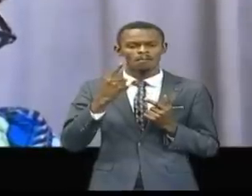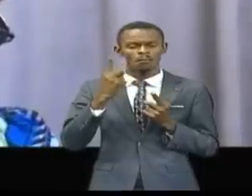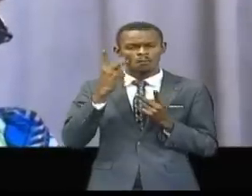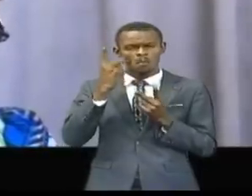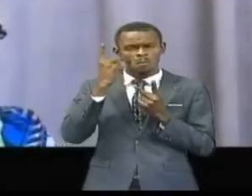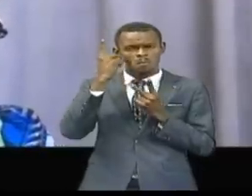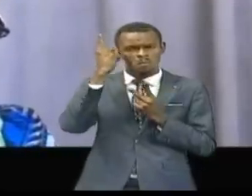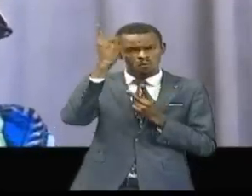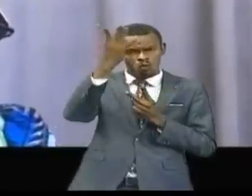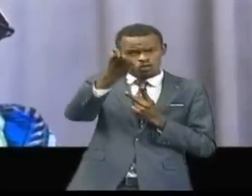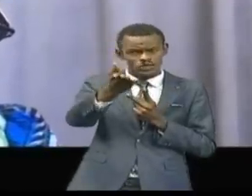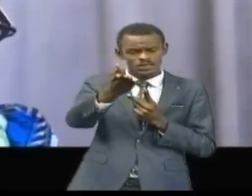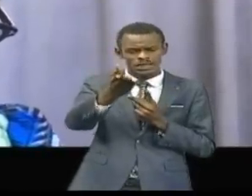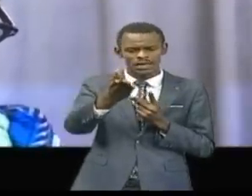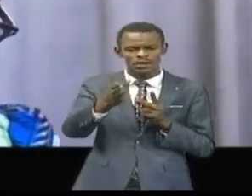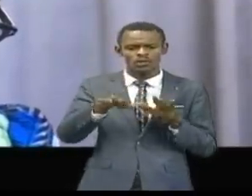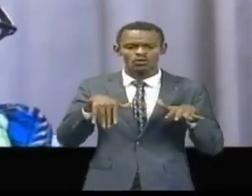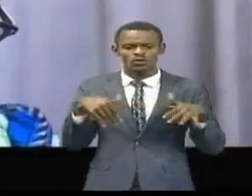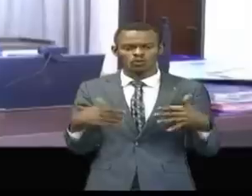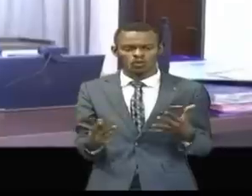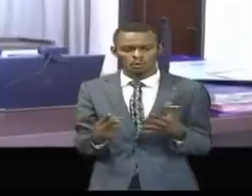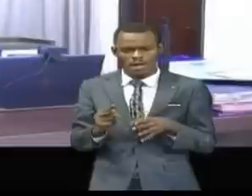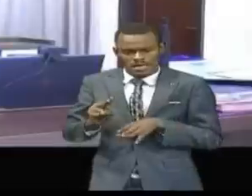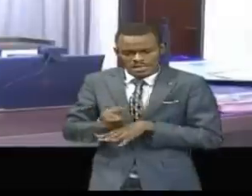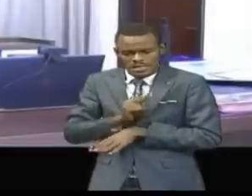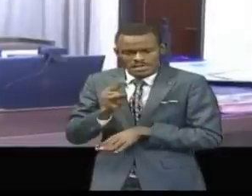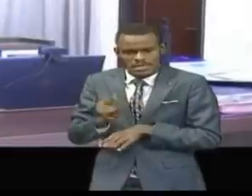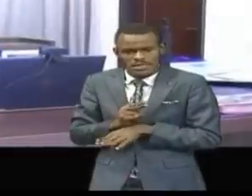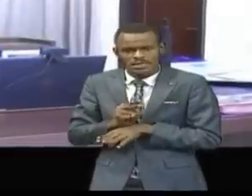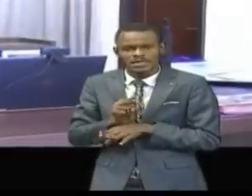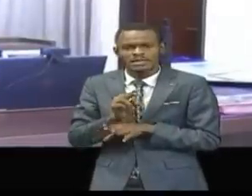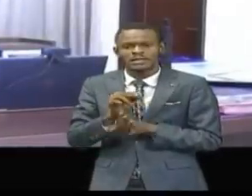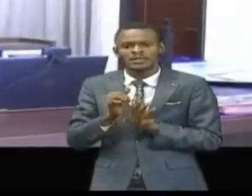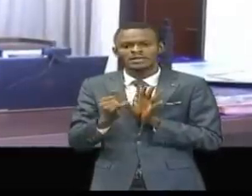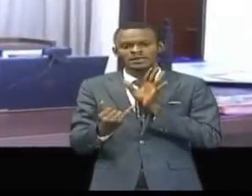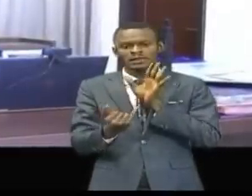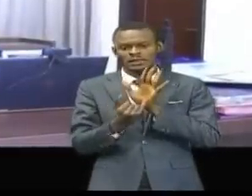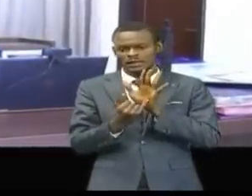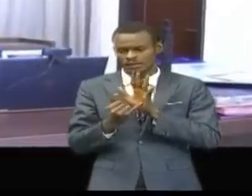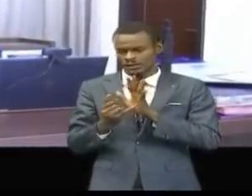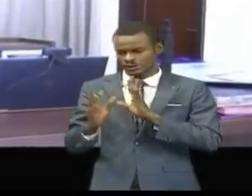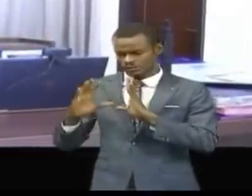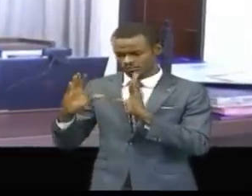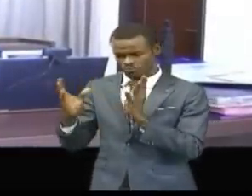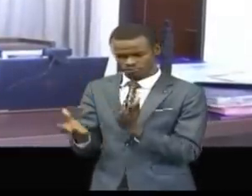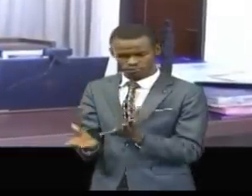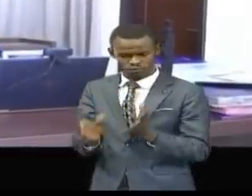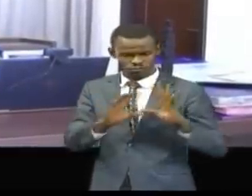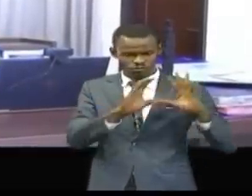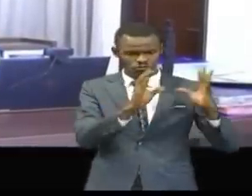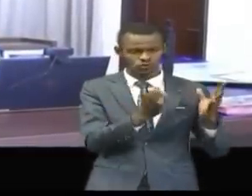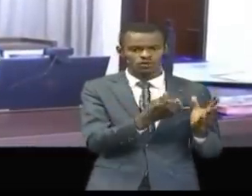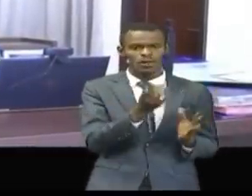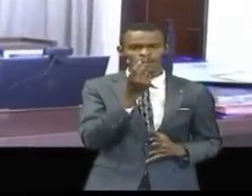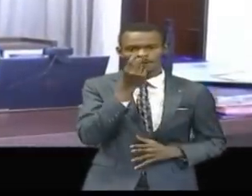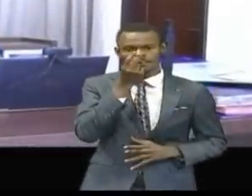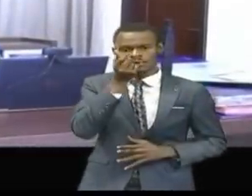blocs pétroliers qui se trouvent dans les zones protégées. À ce